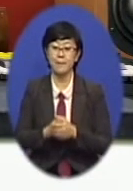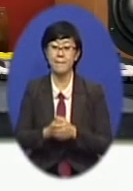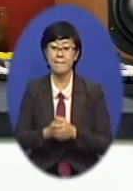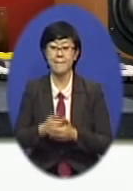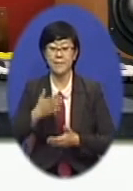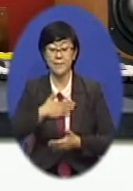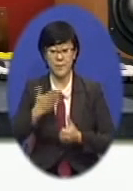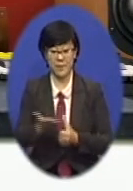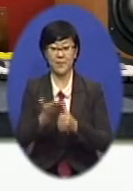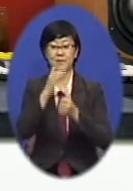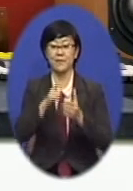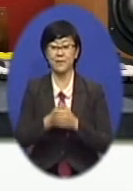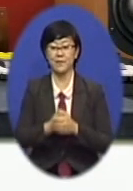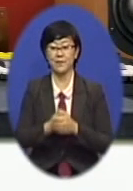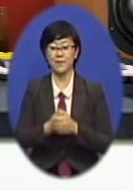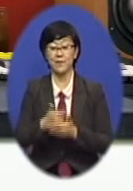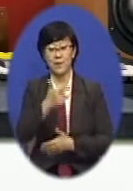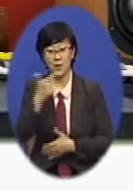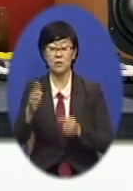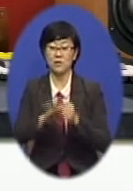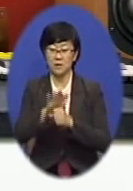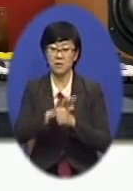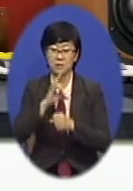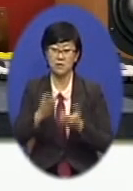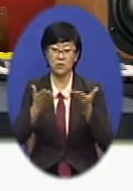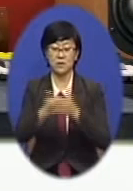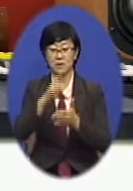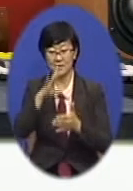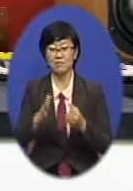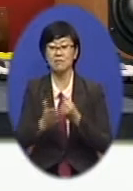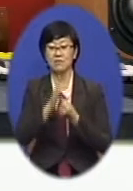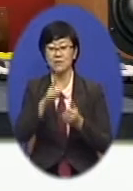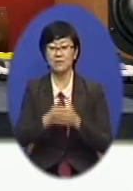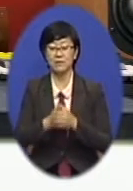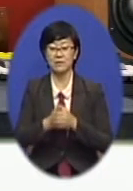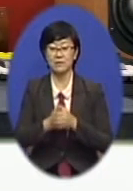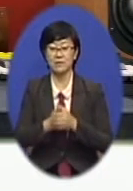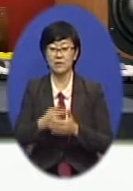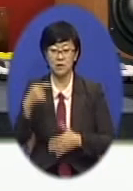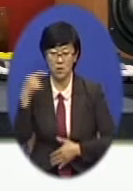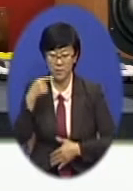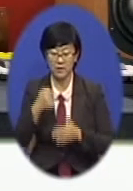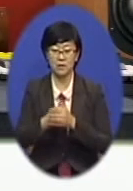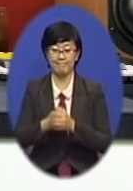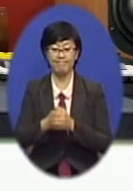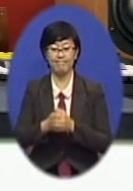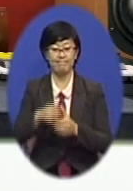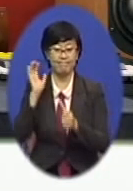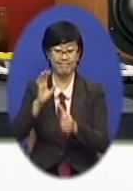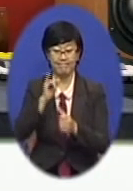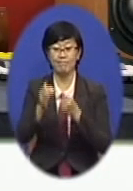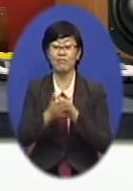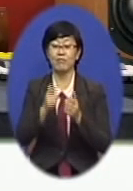그렇게 키웠으니까 너무 사랑 주고 키우면 안 되고 가다 가다 엄한 소리도 하고 야단도